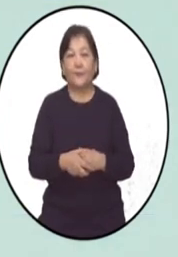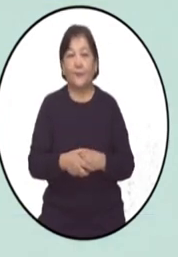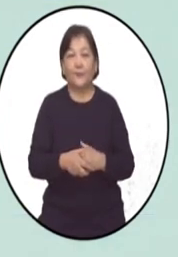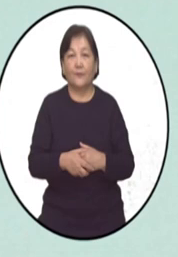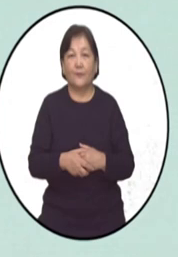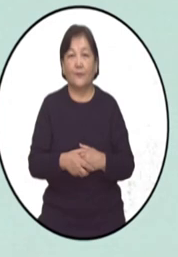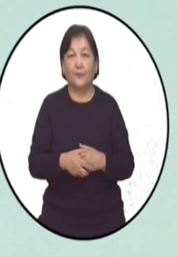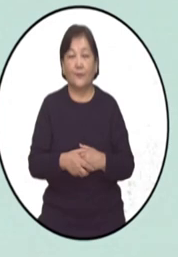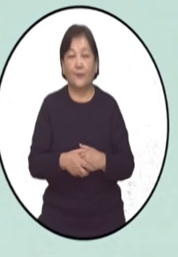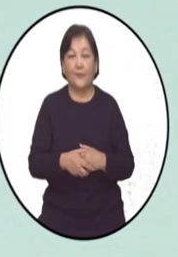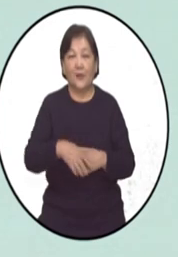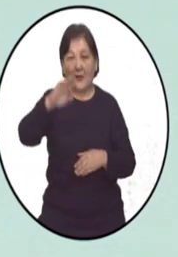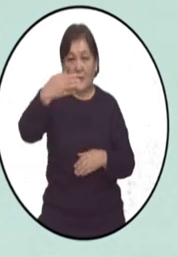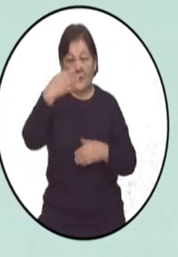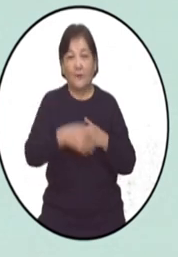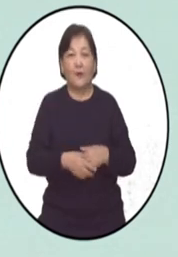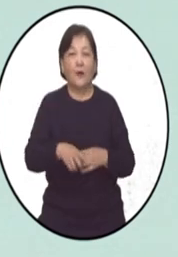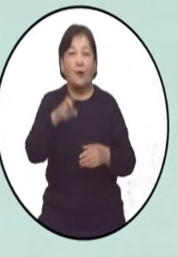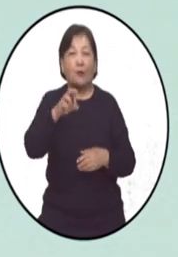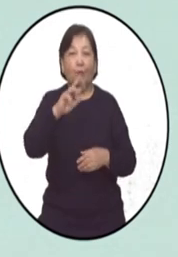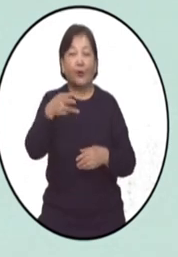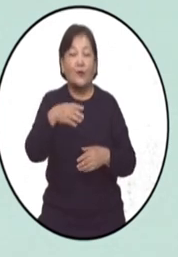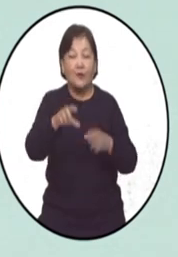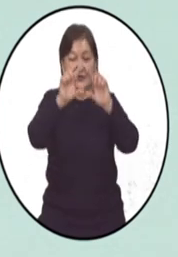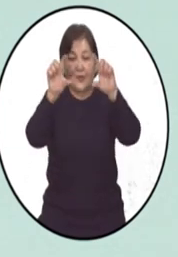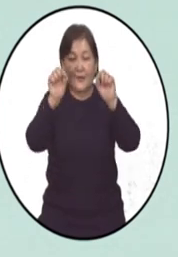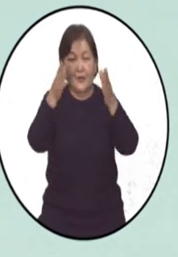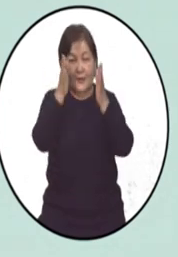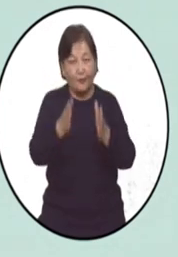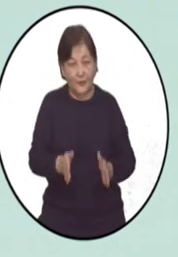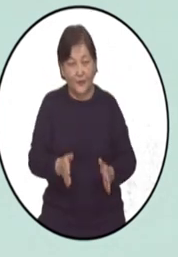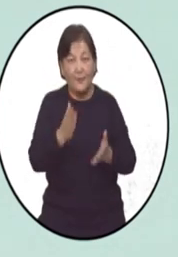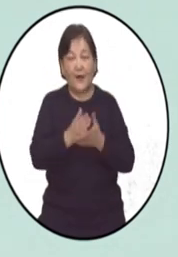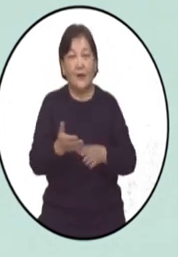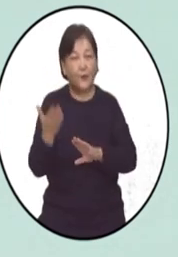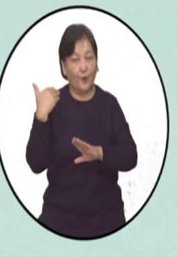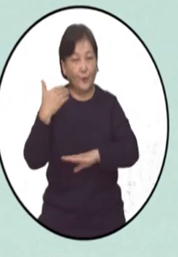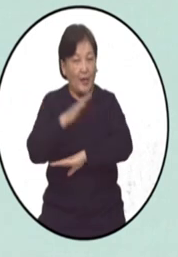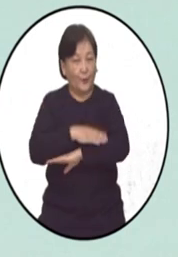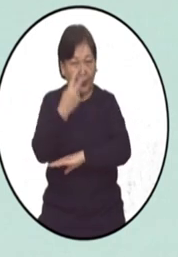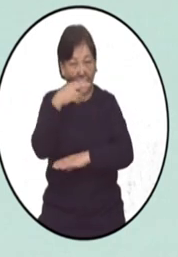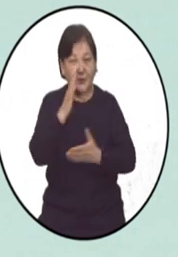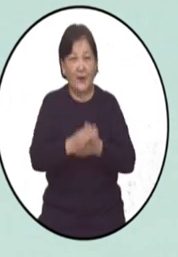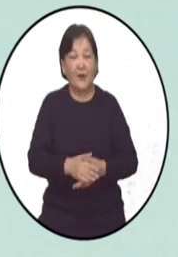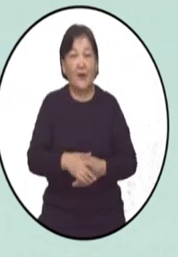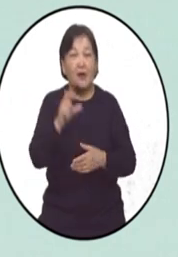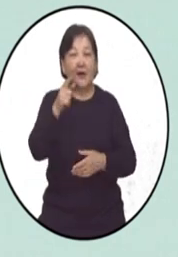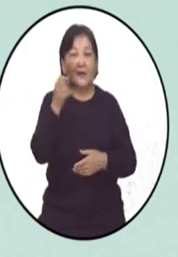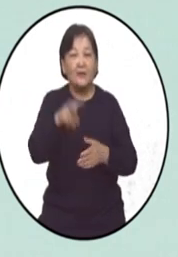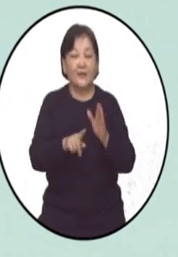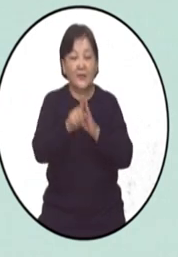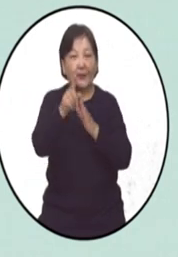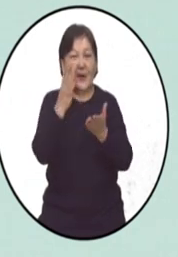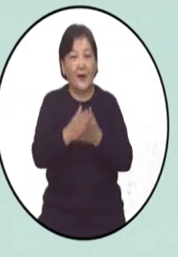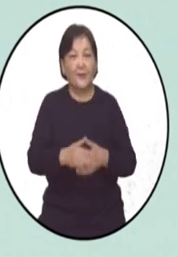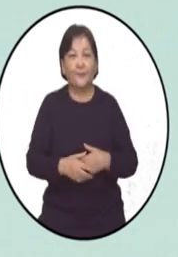За томруулаад тайлбарлая. За блок схемэ бол манай хүүхдүүд сайн мэддэж байгаа. Өмнөх ангид бол блок схем үүсгэсэн. За эхлэл гэсэн блок байна. За энэ зарлж байгаа